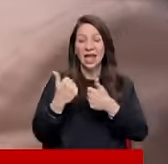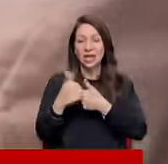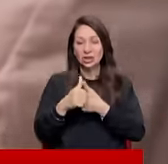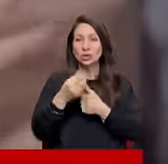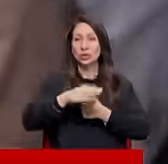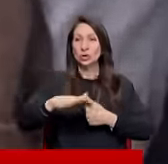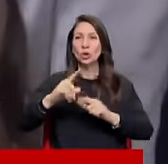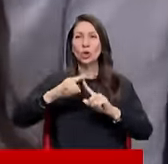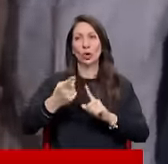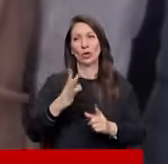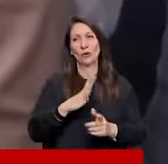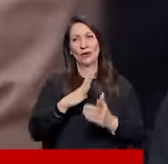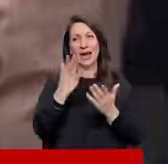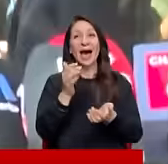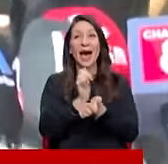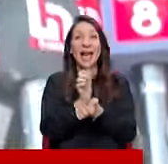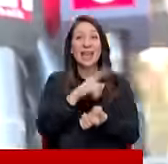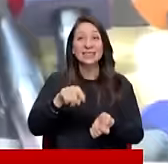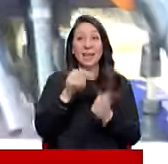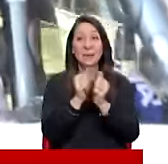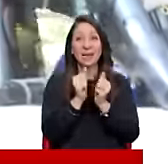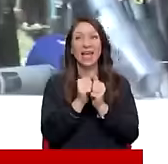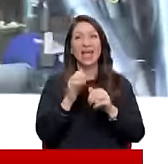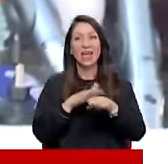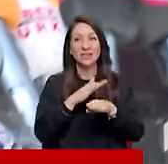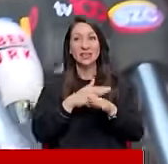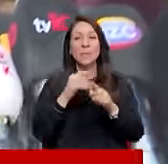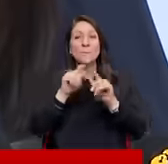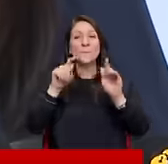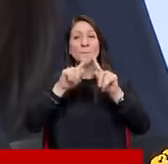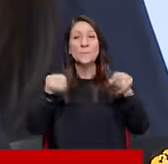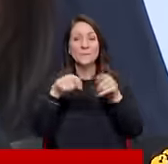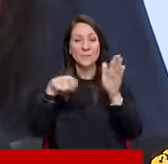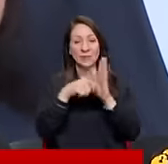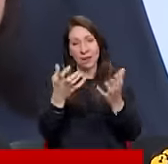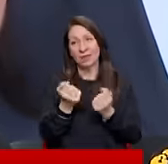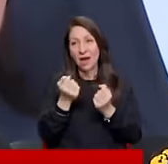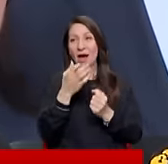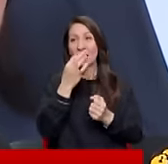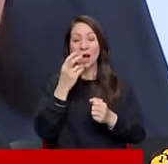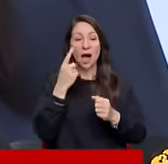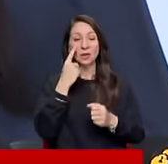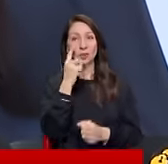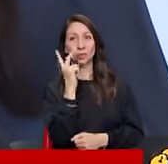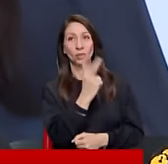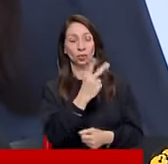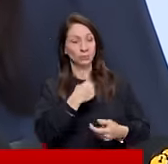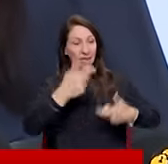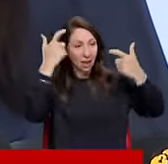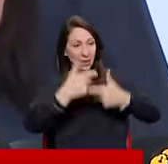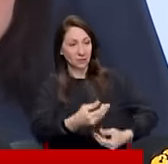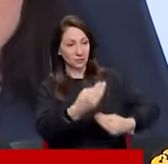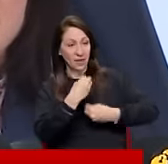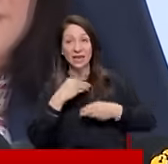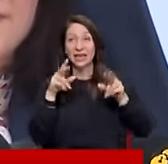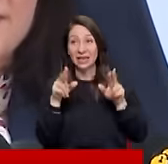eşi, çocukları, torunları, ailesiyle birlikte Yavaş mazbatasını aldı. Ankara'yı Mustafa Kemal Atatürk'ün bize emanet